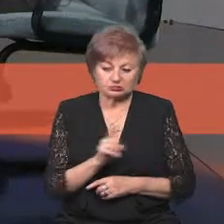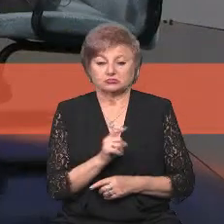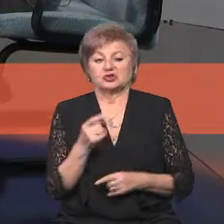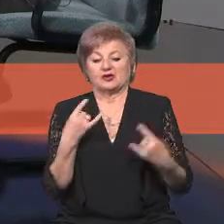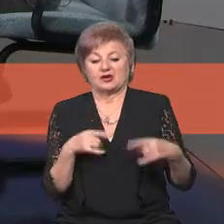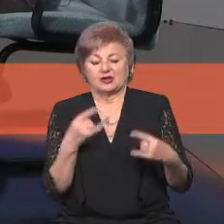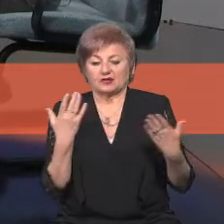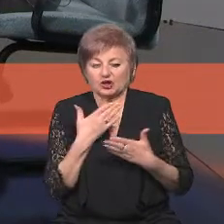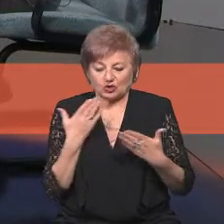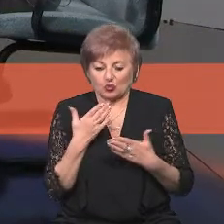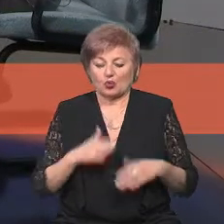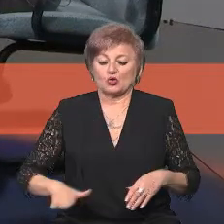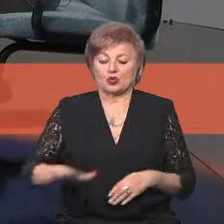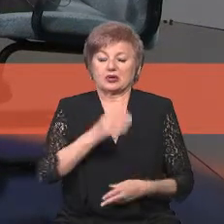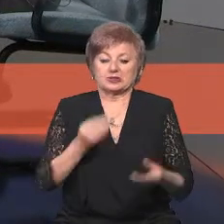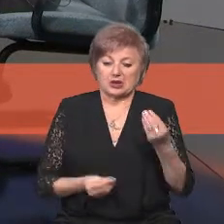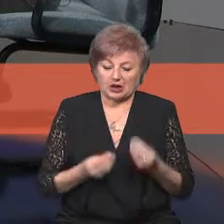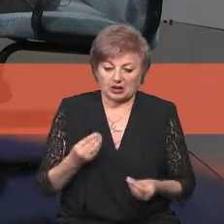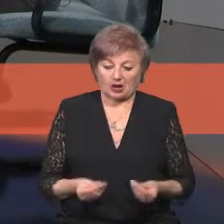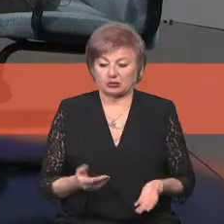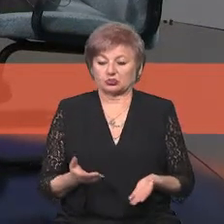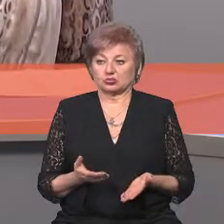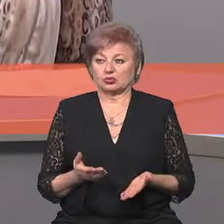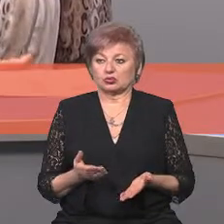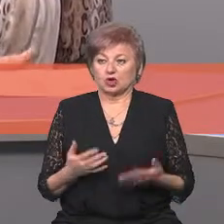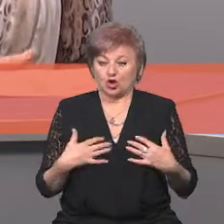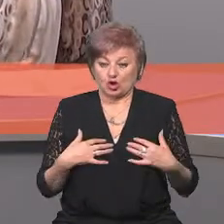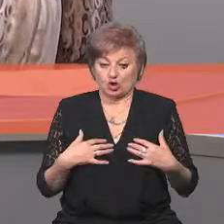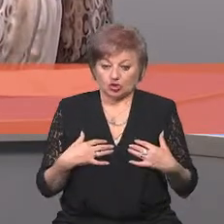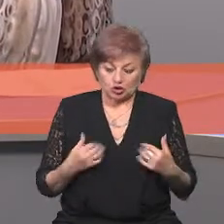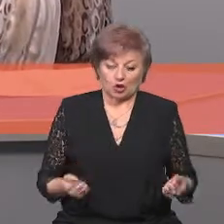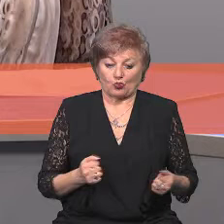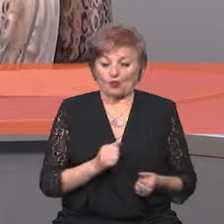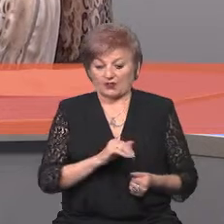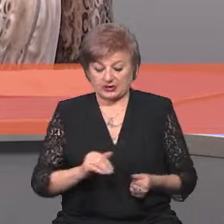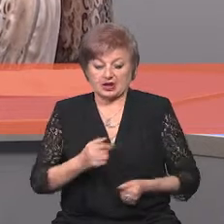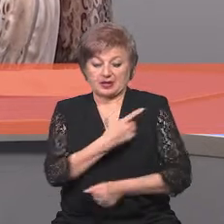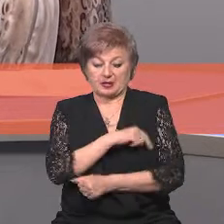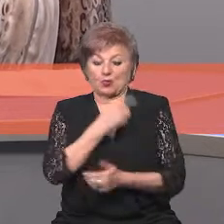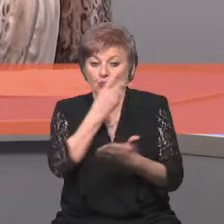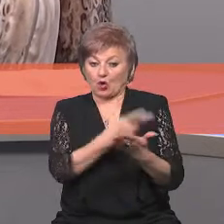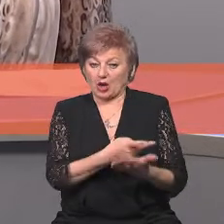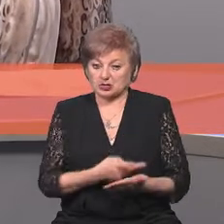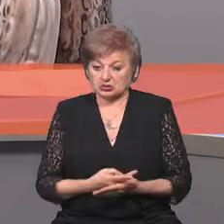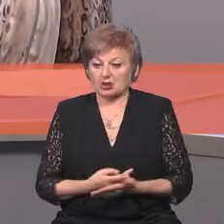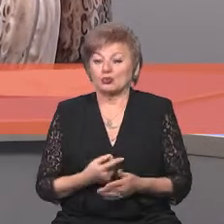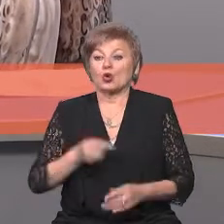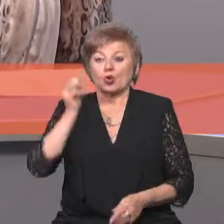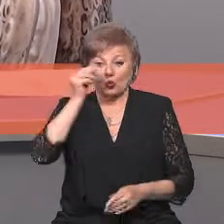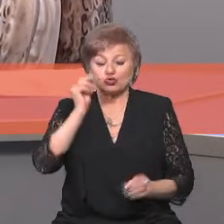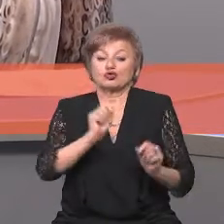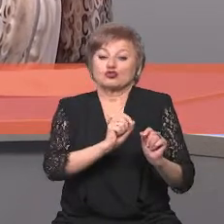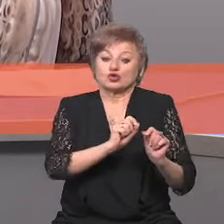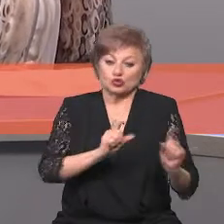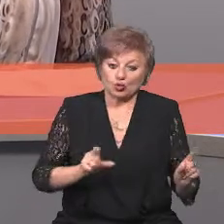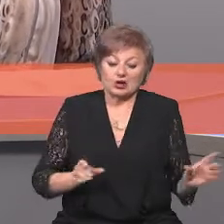на майданчиках ігрових, ці діти є здорові діти за медичними показниками, ці діти вчаться в